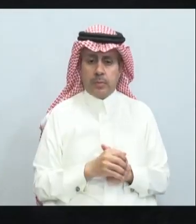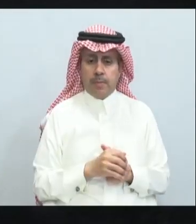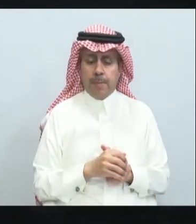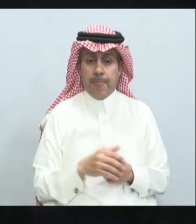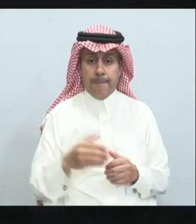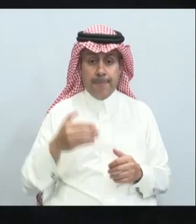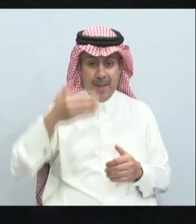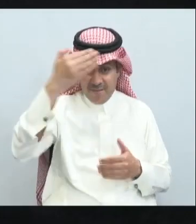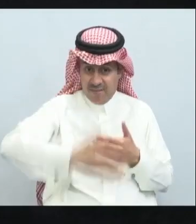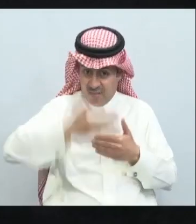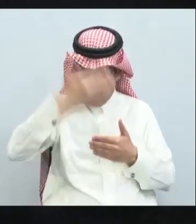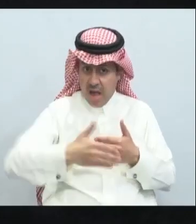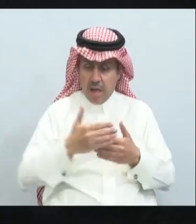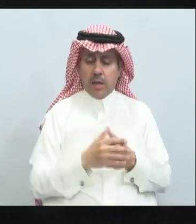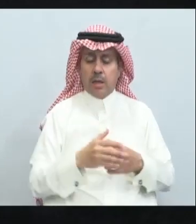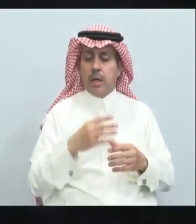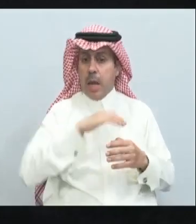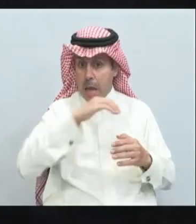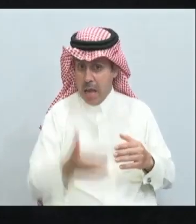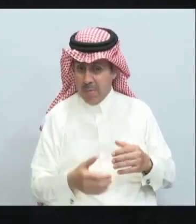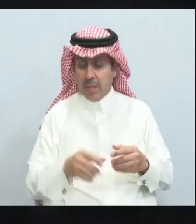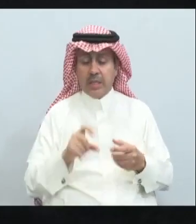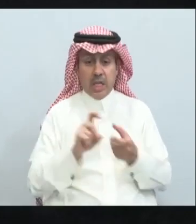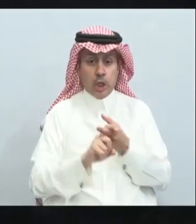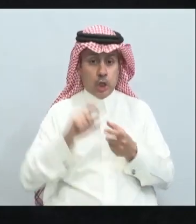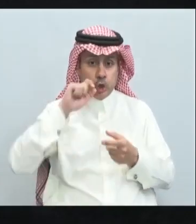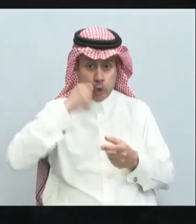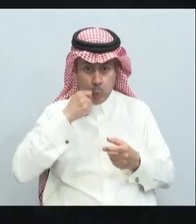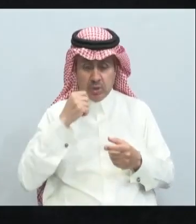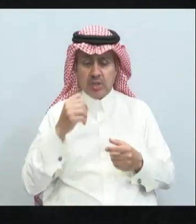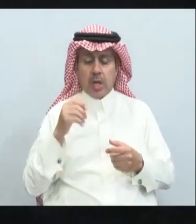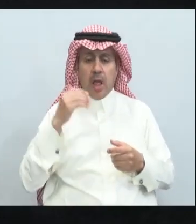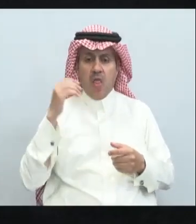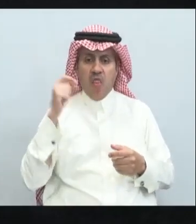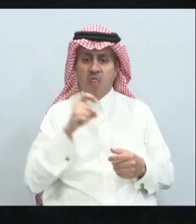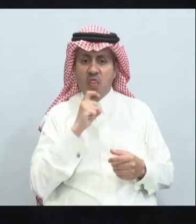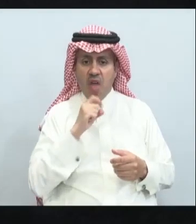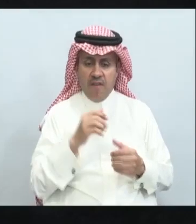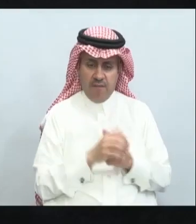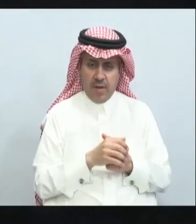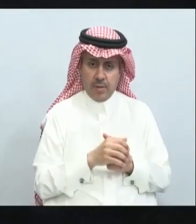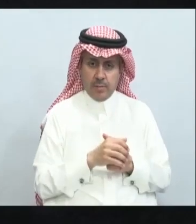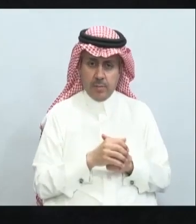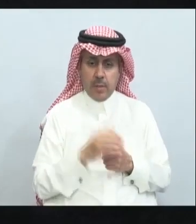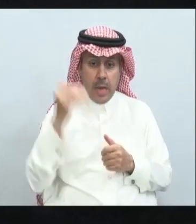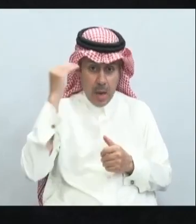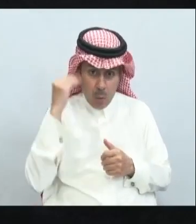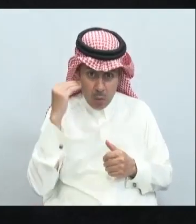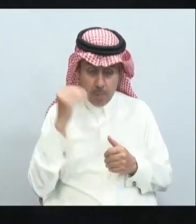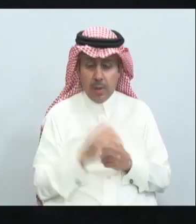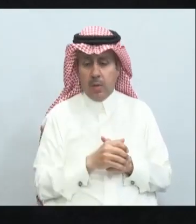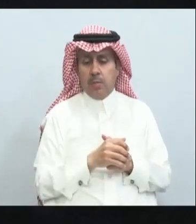عائق العائق احيانا يكون من الزوج اما ان تكون مثلا الحيوانات المنويه ضعيفه او غير ذلك او احيانا